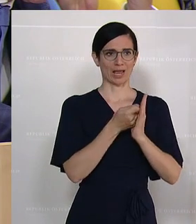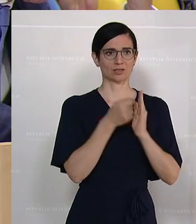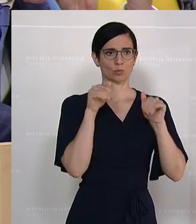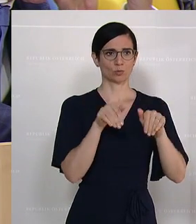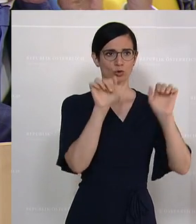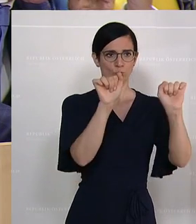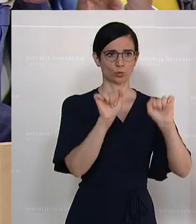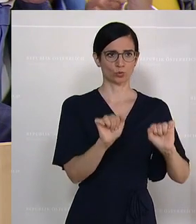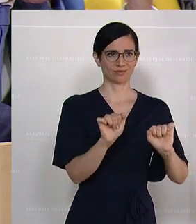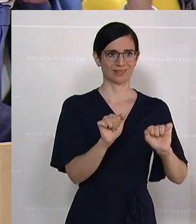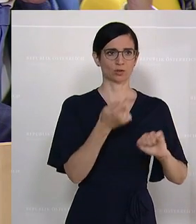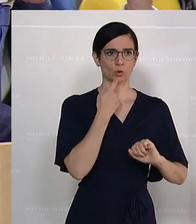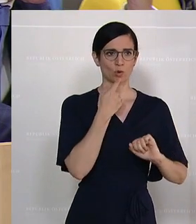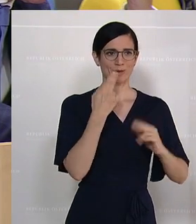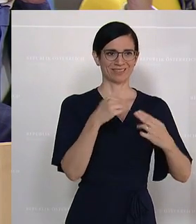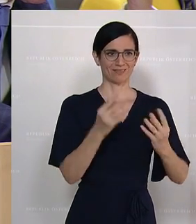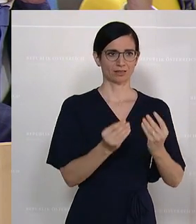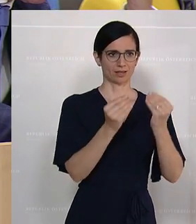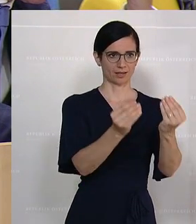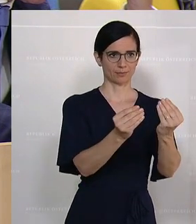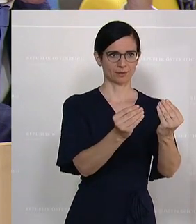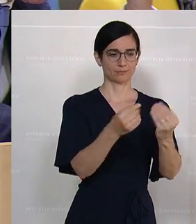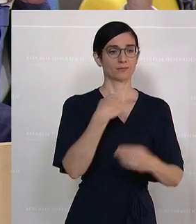lade den herrn abgeordneten bürger ein